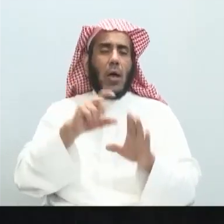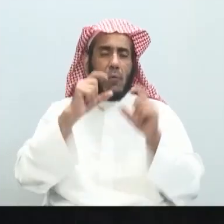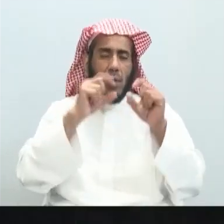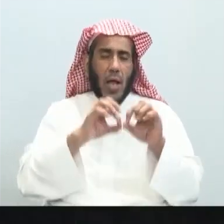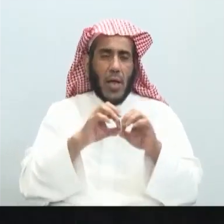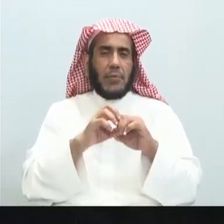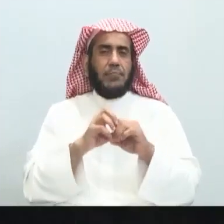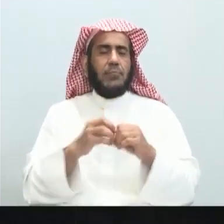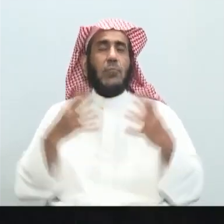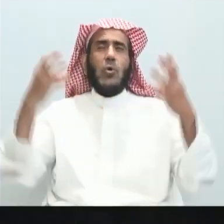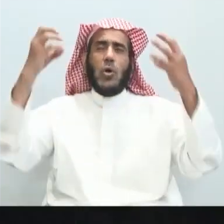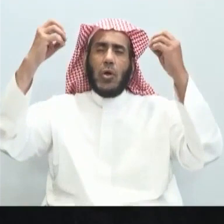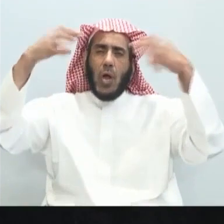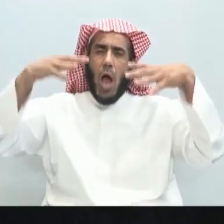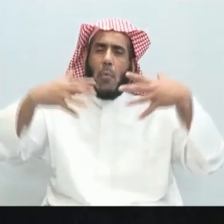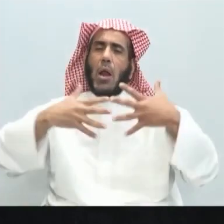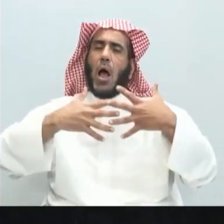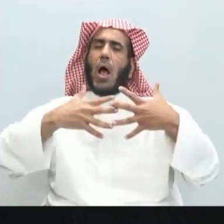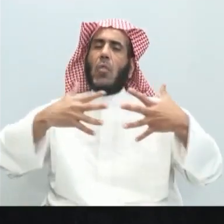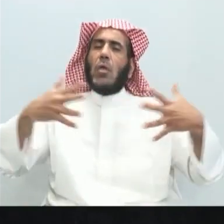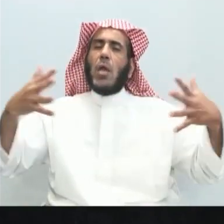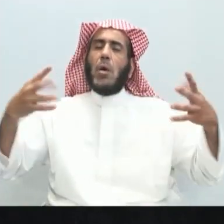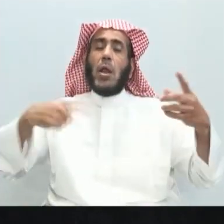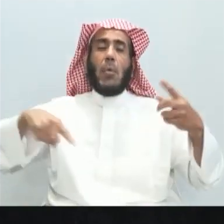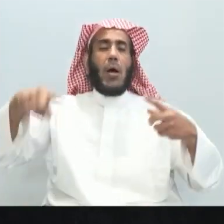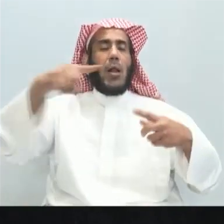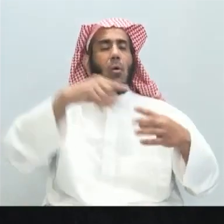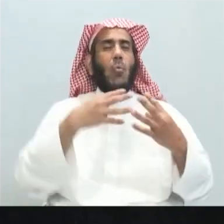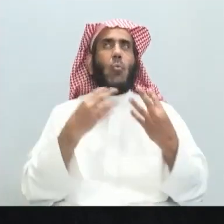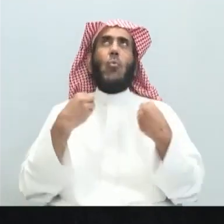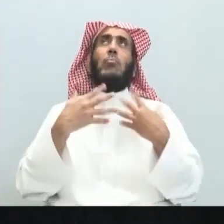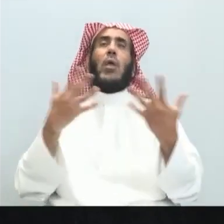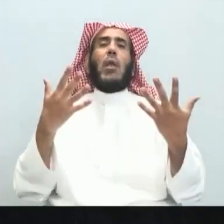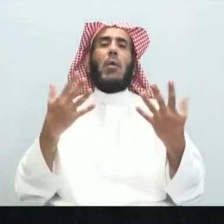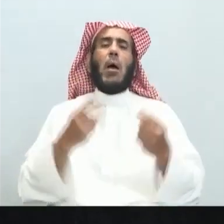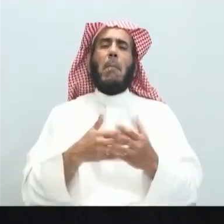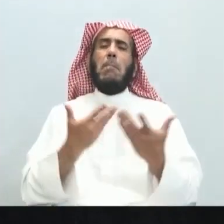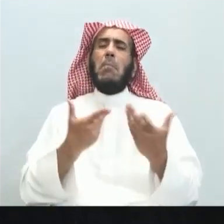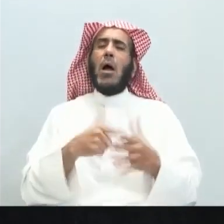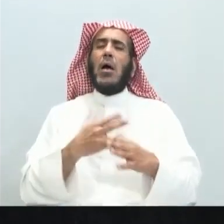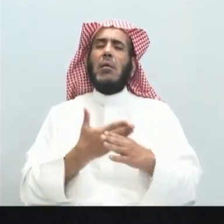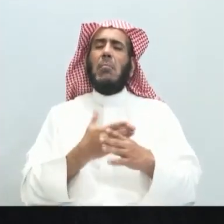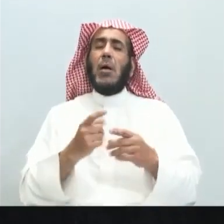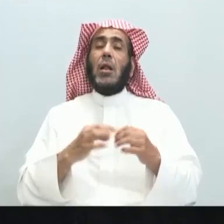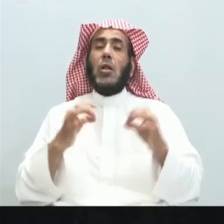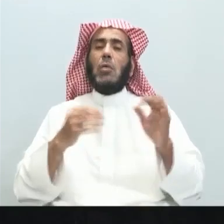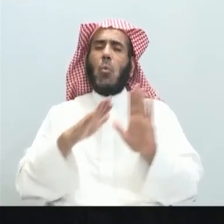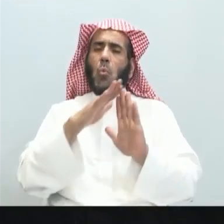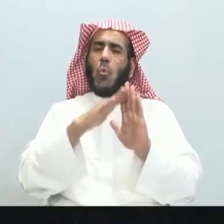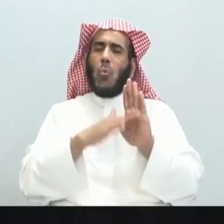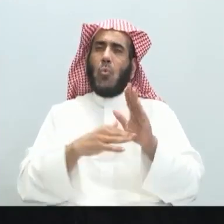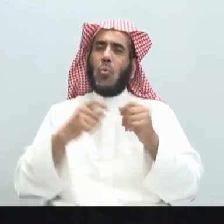الايات نعما عظيمه انعم بها علينا وامتن بها علينا ما الحكمه من سرد